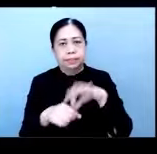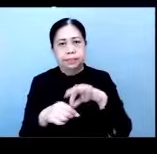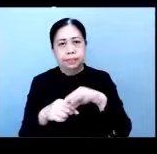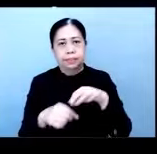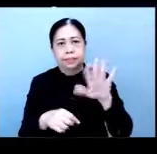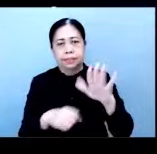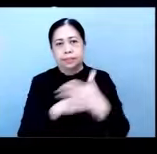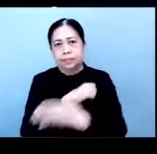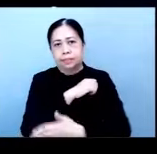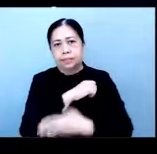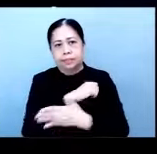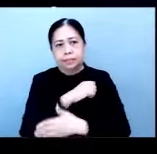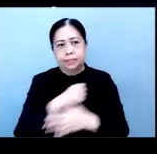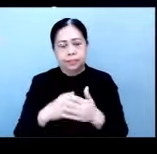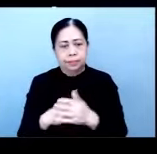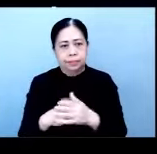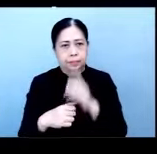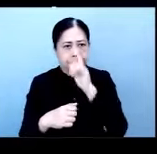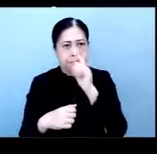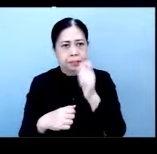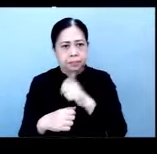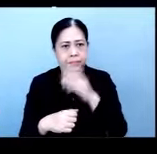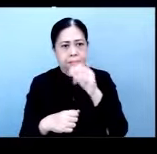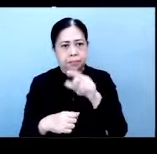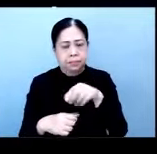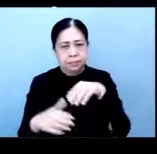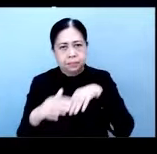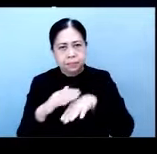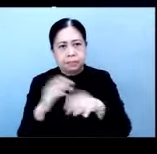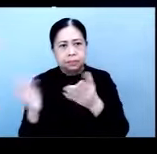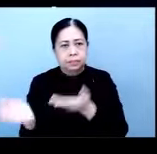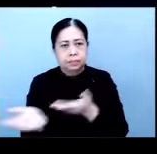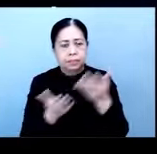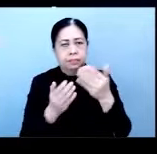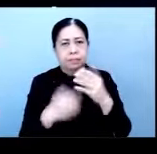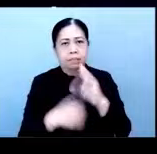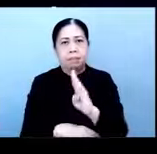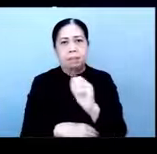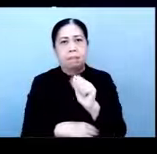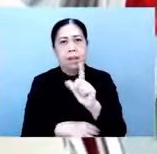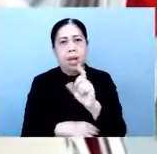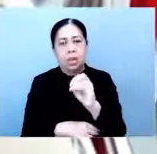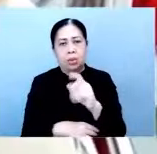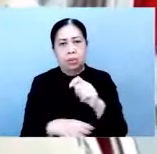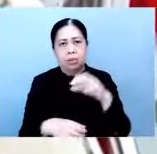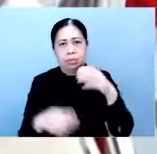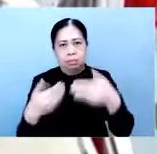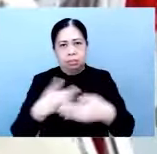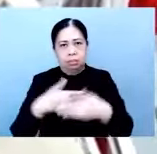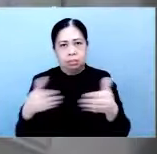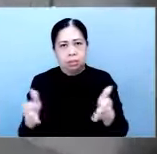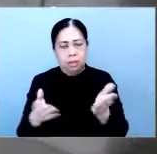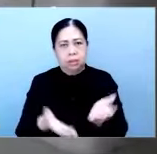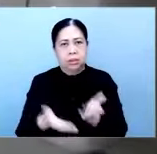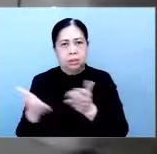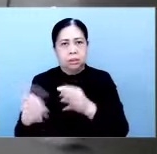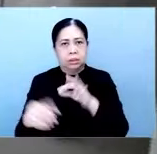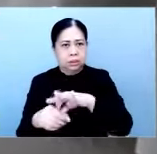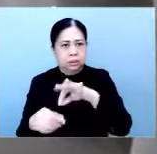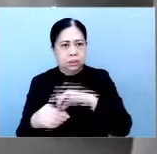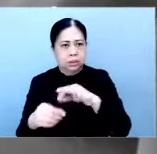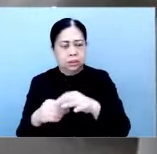kanilang bansa. Sinuong na mga lalaking ito ang baha para dalhin ang mga balota sa mga ligtas na lugar. Ito ang itinuturing